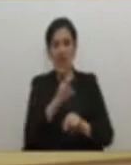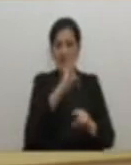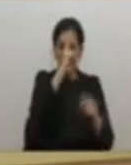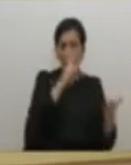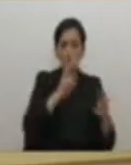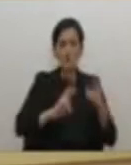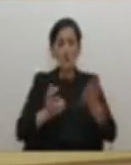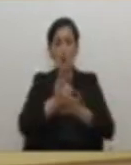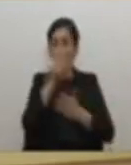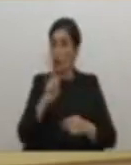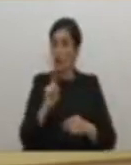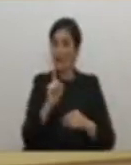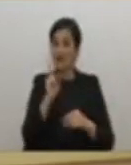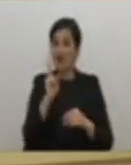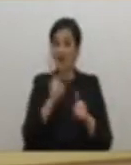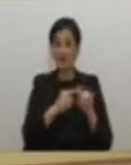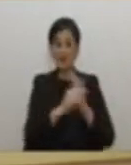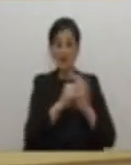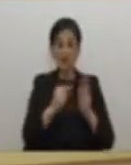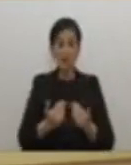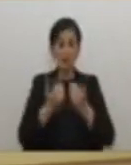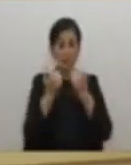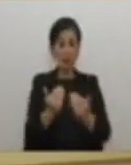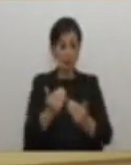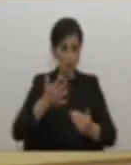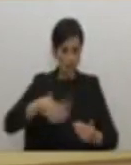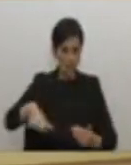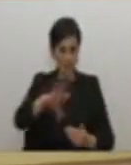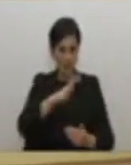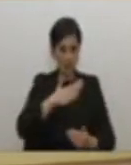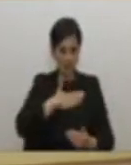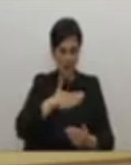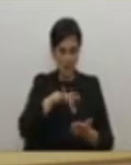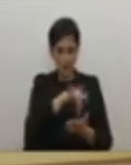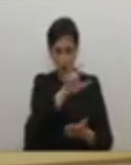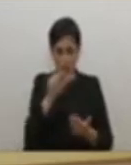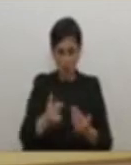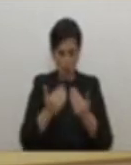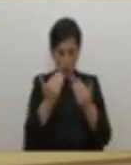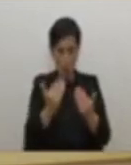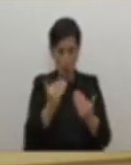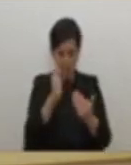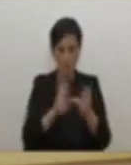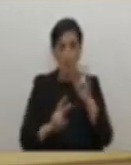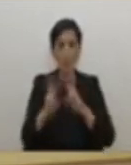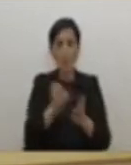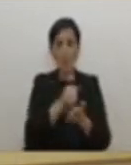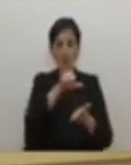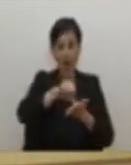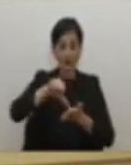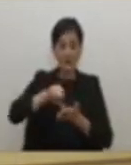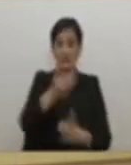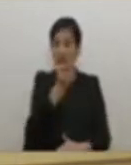ხელისუფლების. Ეს კანდიდატის სტატუსი იქნება ქვეყნის და ჩვენი მოქალაქეების მონაპოვარი. Აი, აქ რო გვესწრებიან, მათ შორის